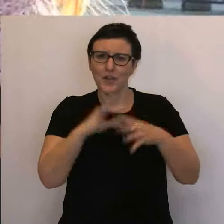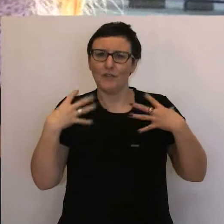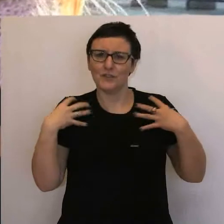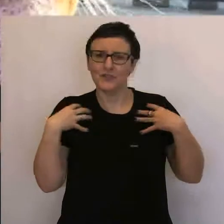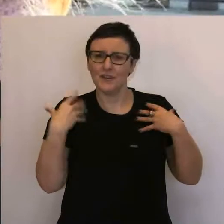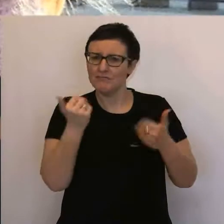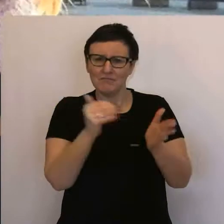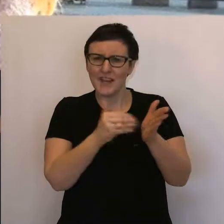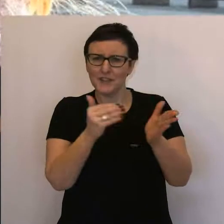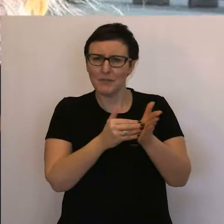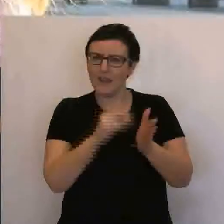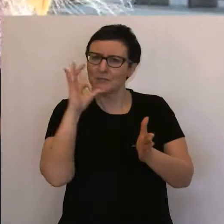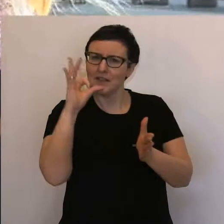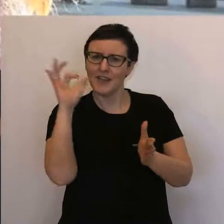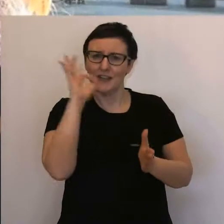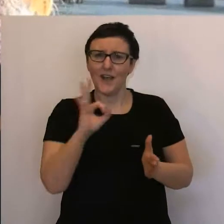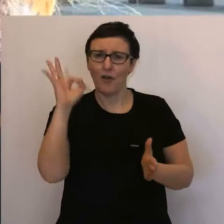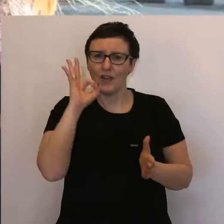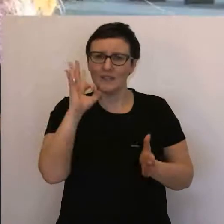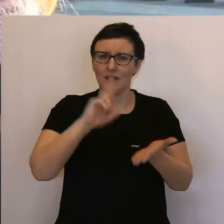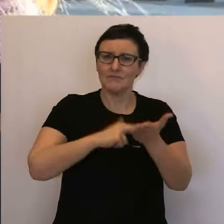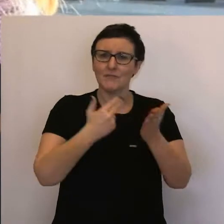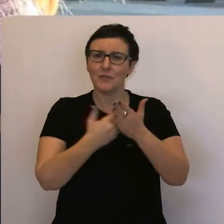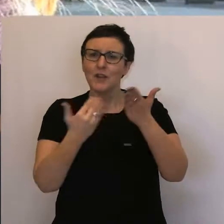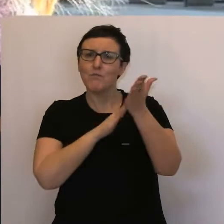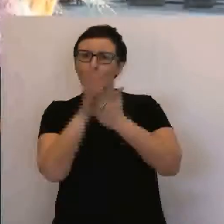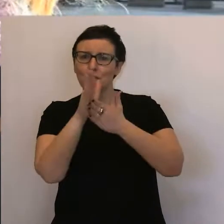nie trzeba do tego jakiejś specjalnej okazji typu